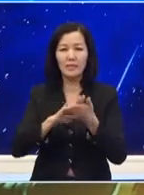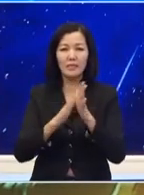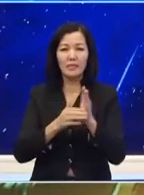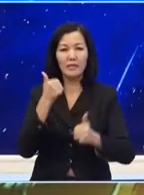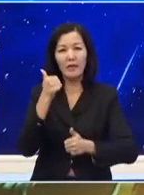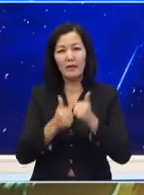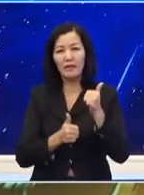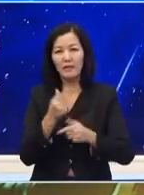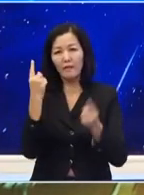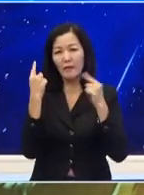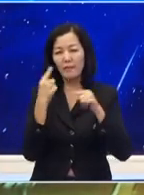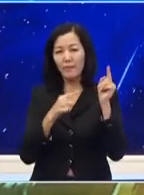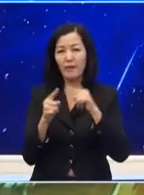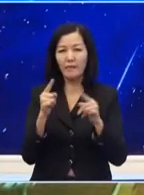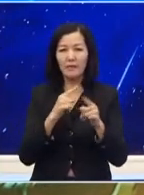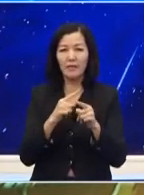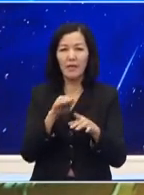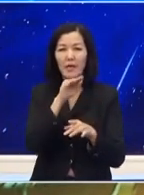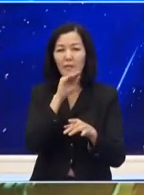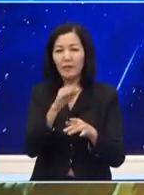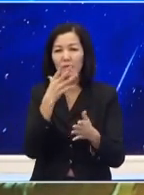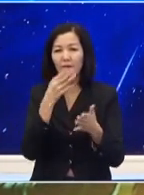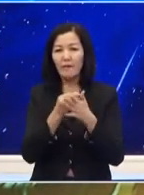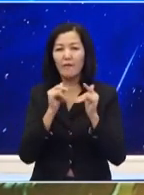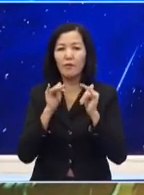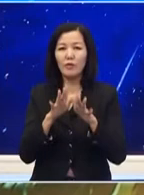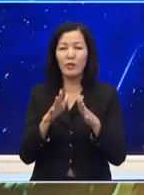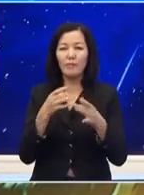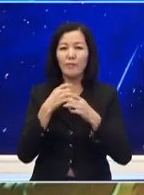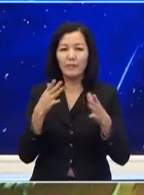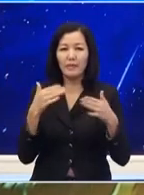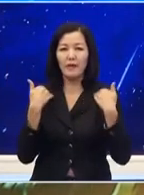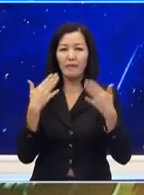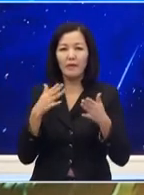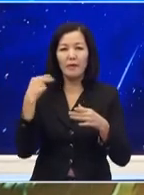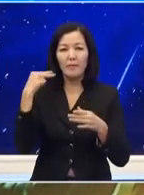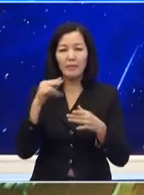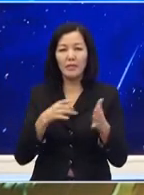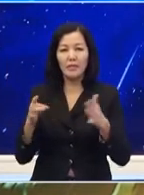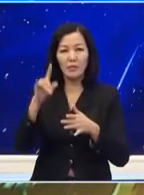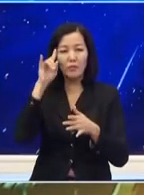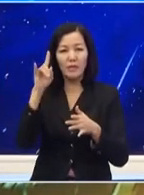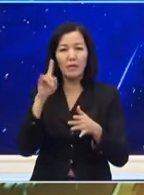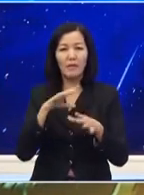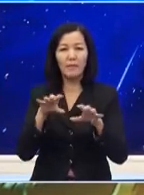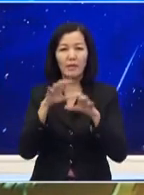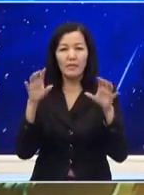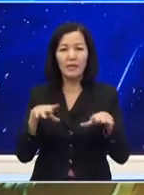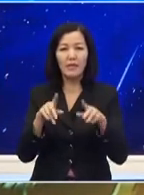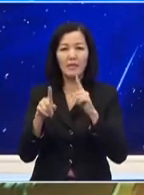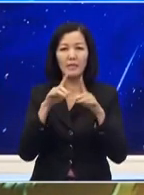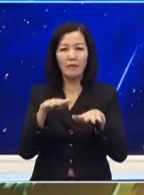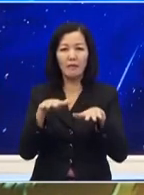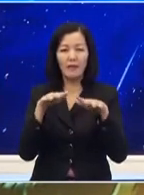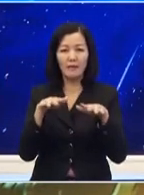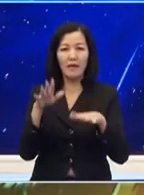состязаний акынов-импровизаторов. Профессионала своего дела с юбилеем поздравили президент Республики Казахстан, председатель Сената